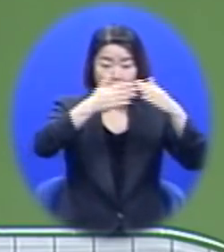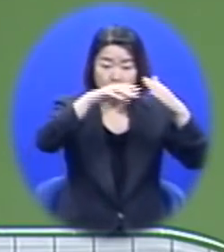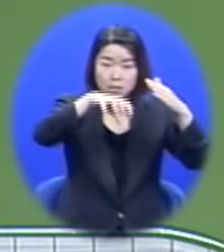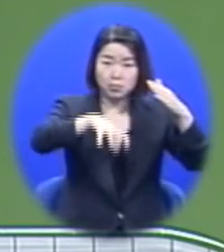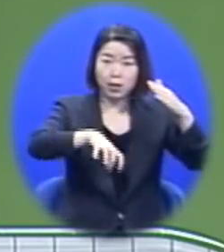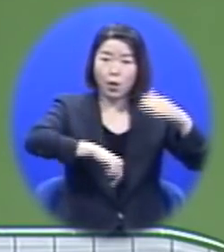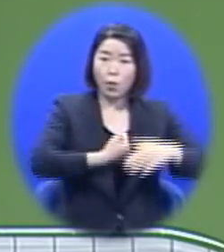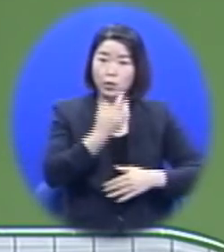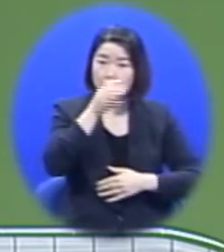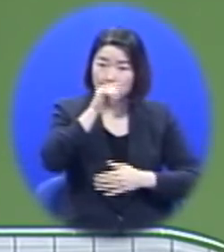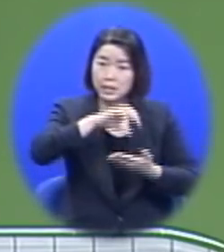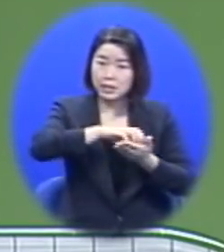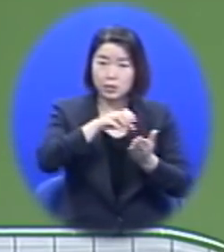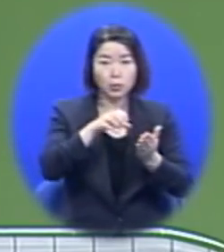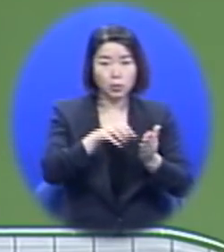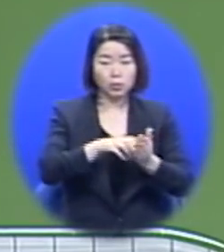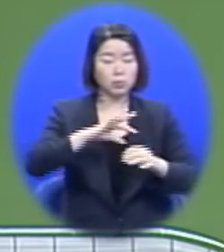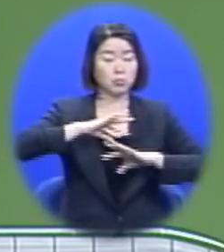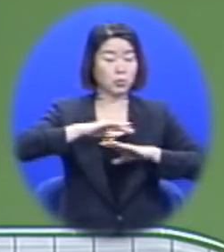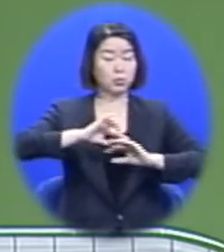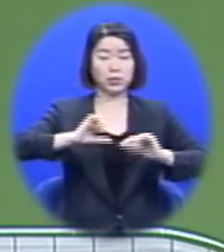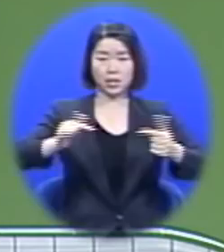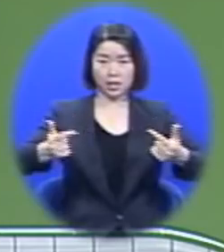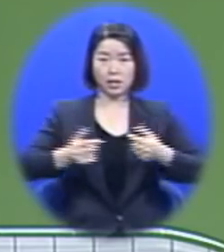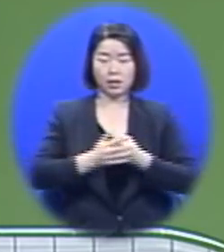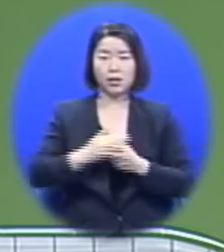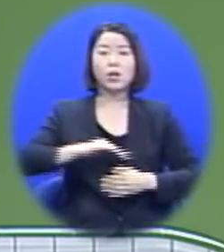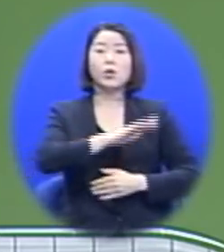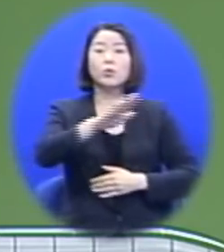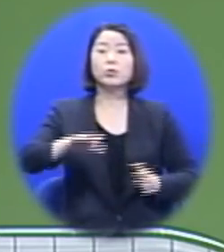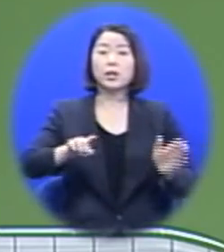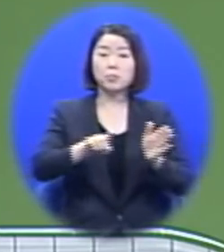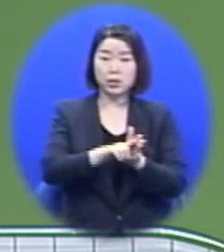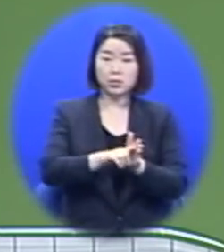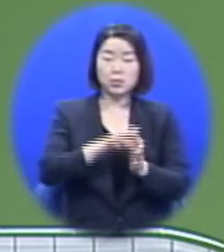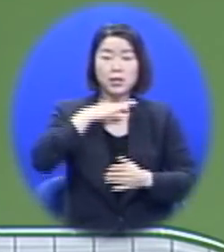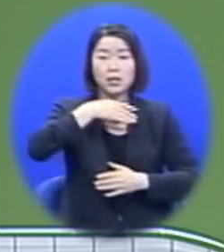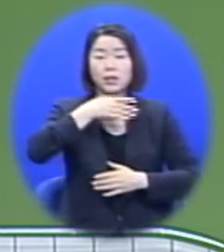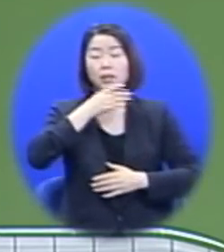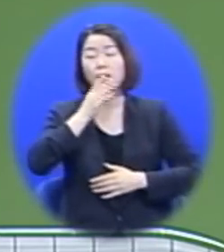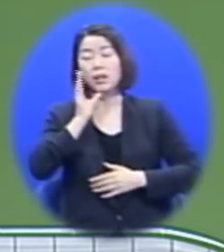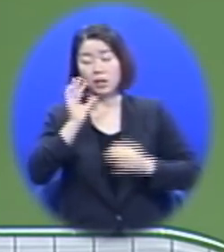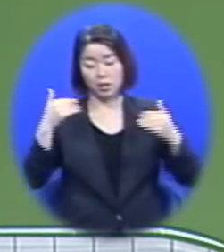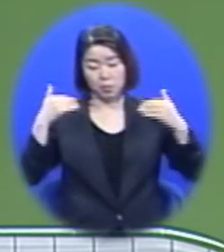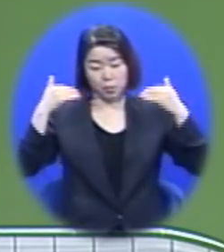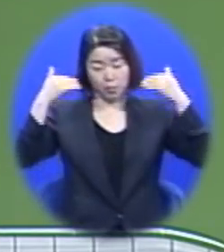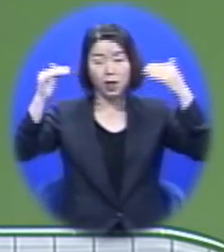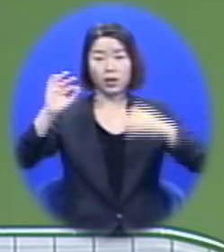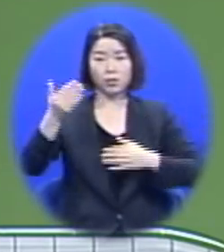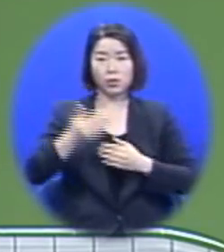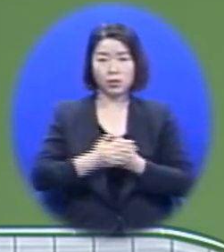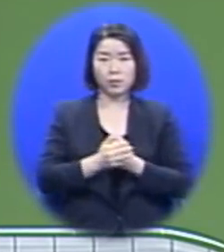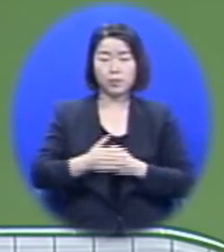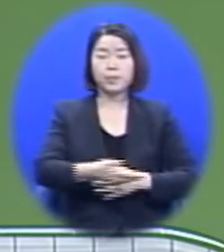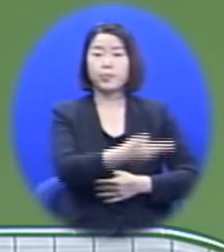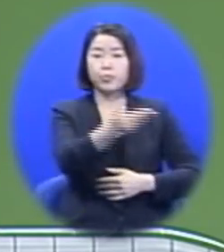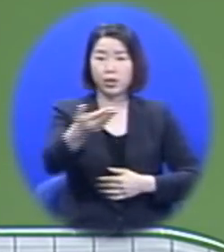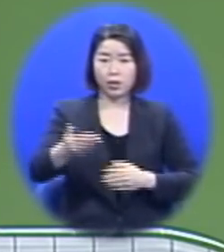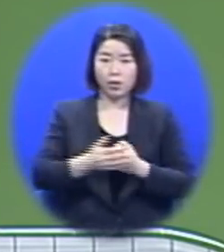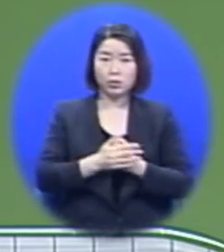있는 이런 정도는 더 이상 무섭지 않잖아요. 우리의 믿음이 그렇게 나이가 들면서 자라는 겁니다.